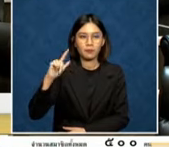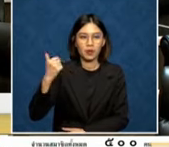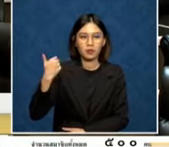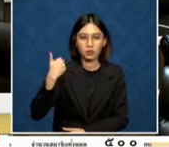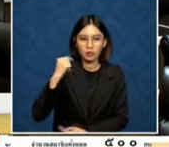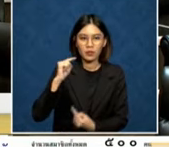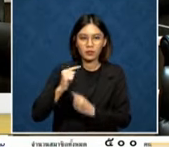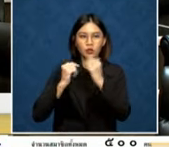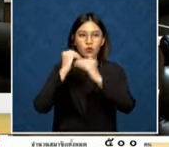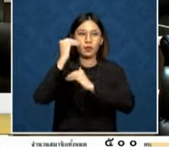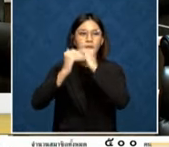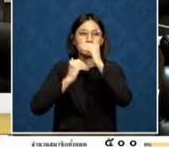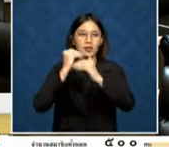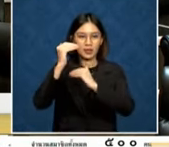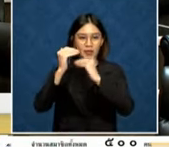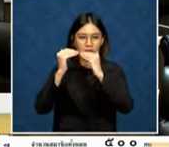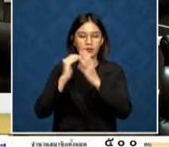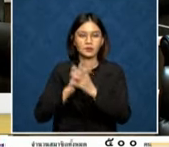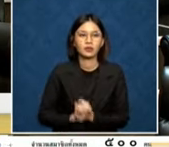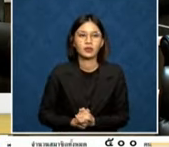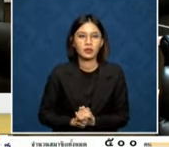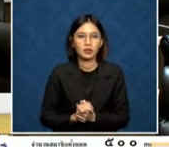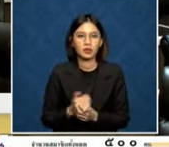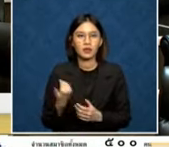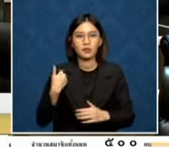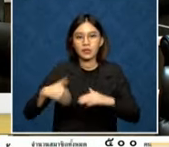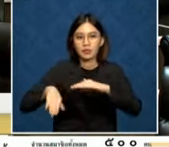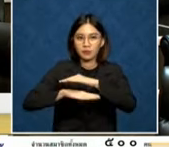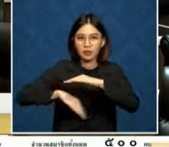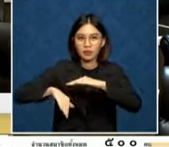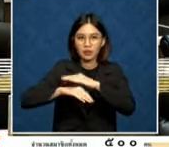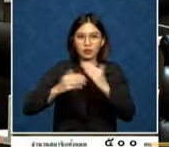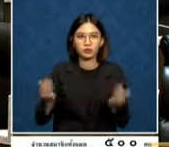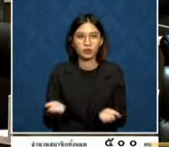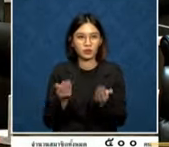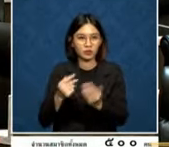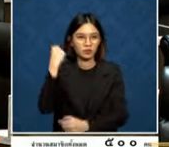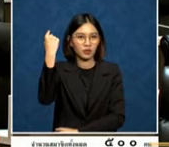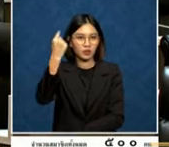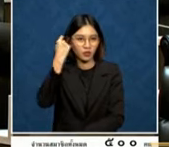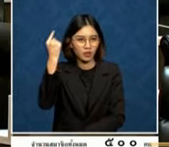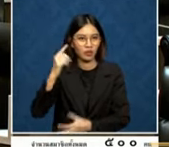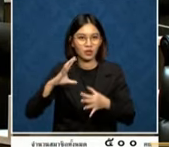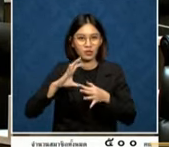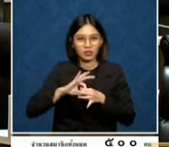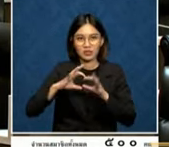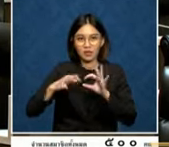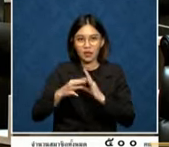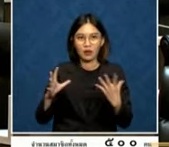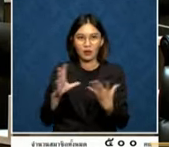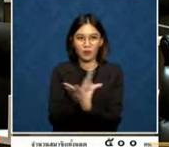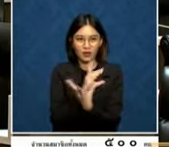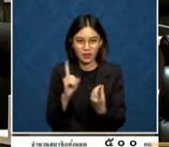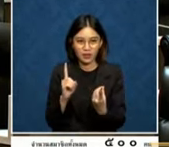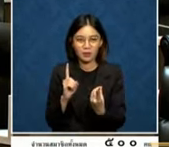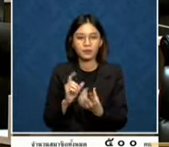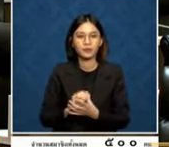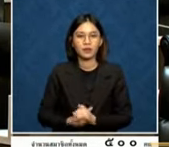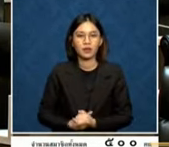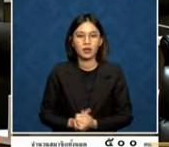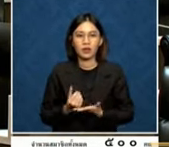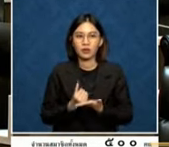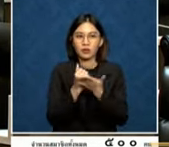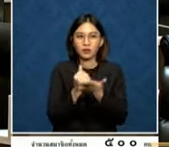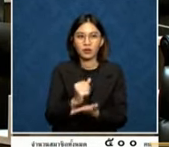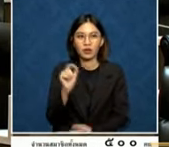การพัฒนาโครงสร้างพื้นฐานครับและส่งเสริมการท่องเที่ยวกีฬาและวัฒนธรรมครับจะ